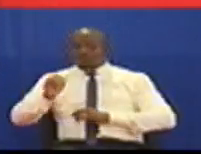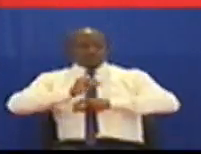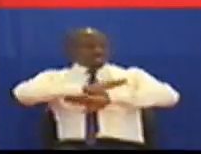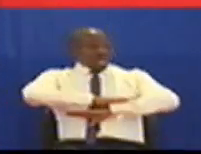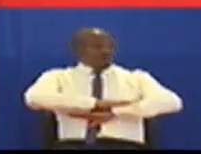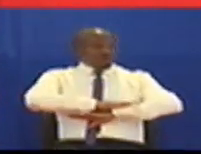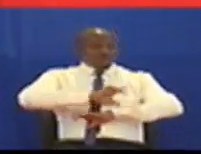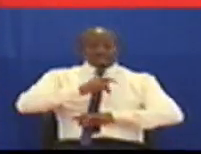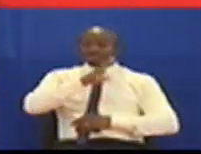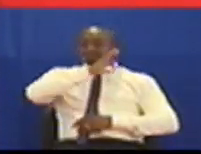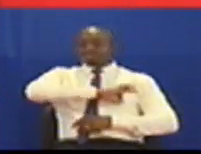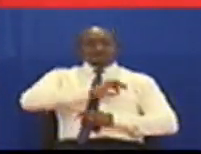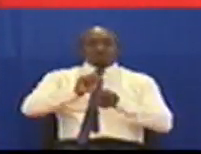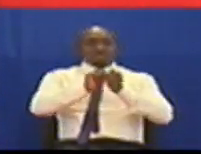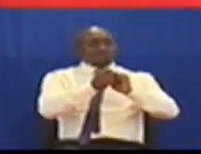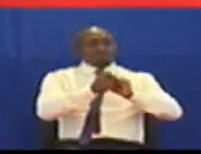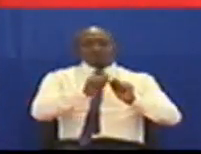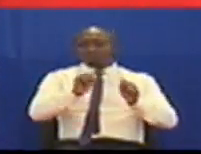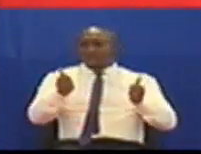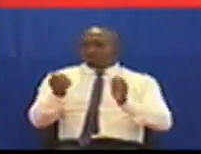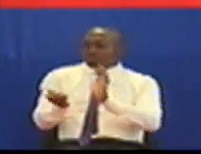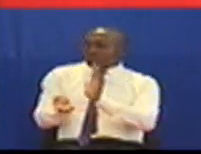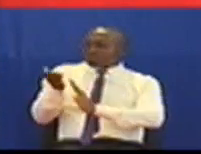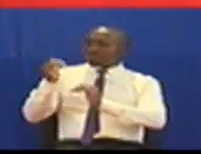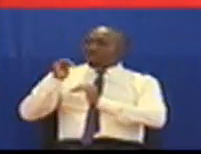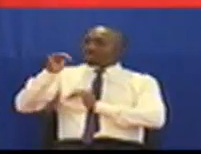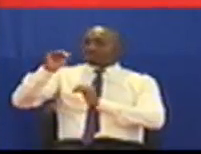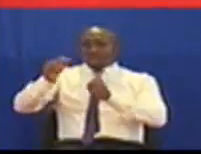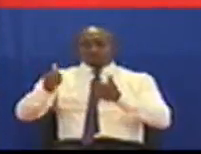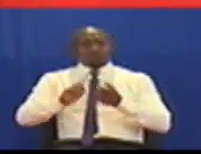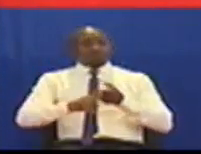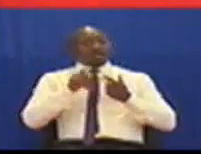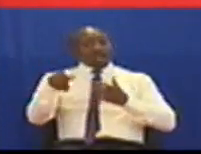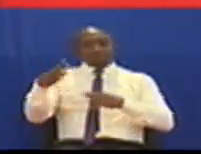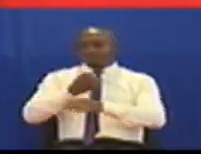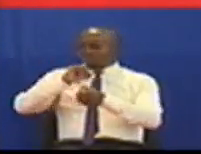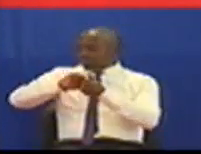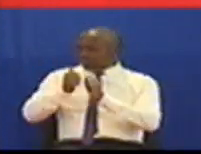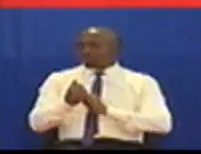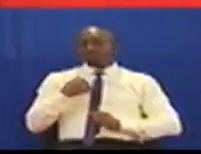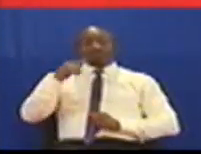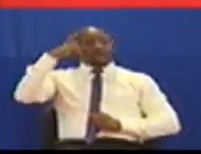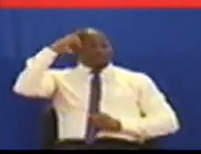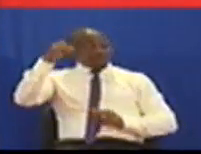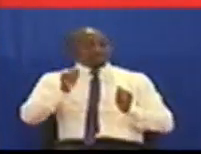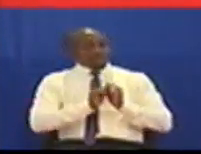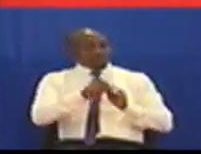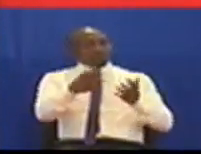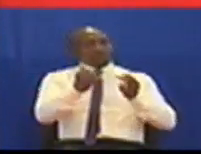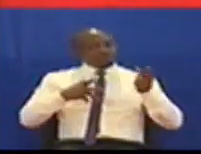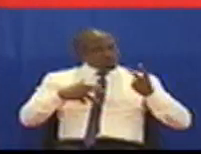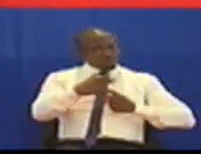haikurekebishwa baada ya kupanda madaraja. Wamepata matatizo, lakini jambo hili linaweza kufanyiwa kazi kwa kuhusisha hayo maeneo matatu kama